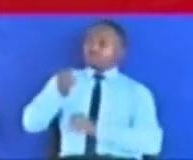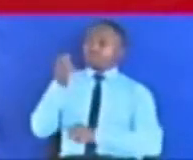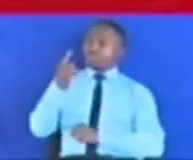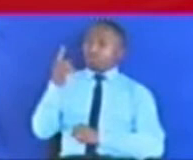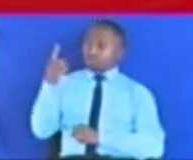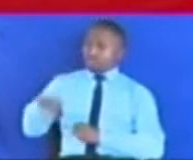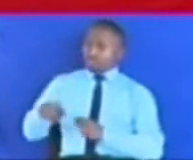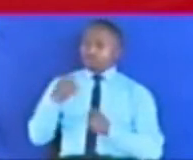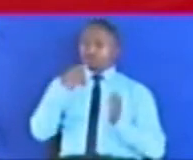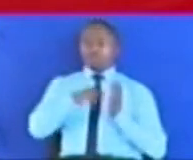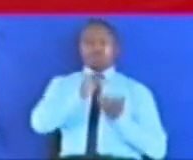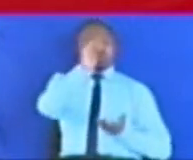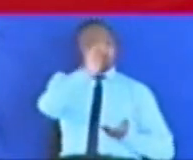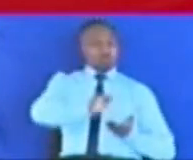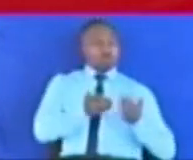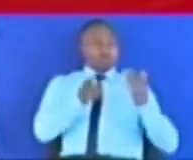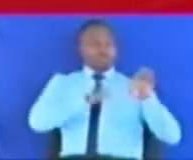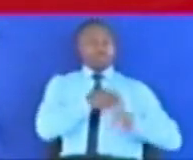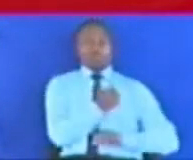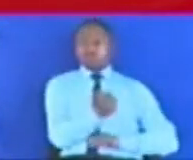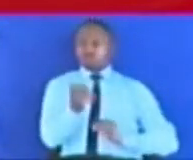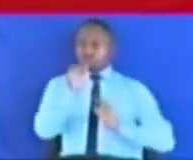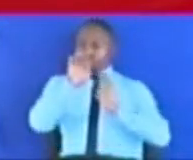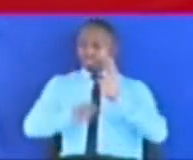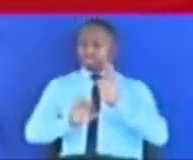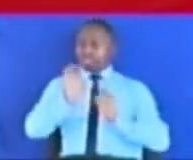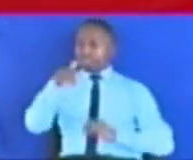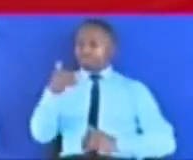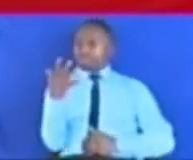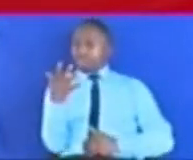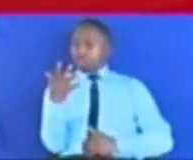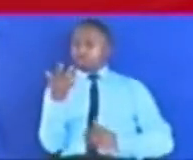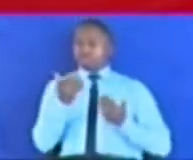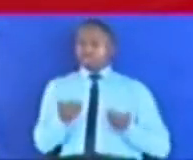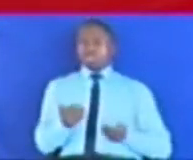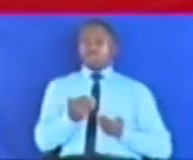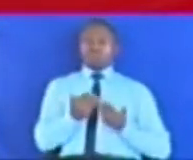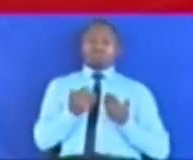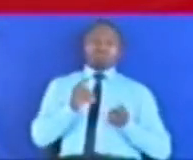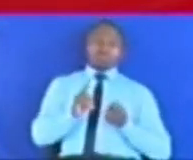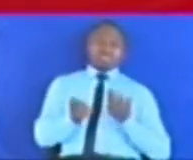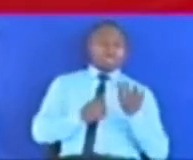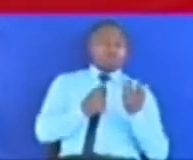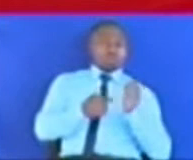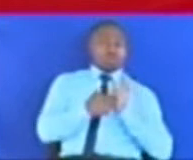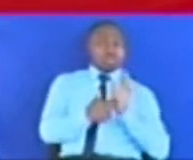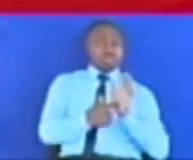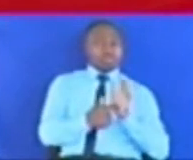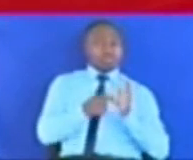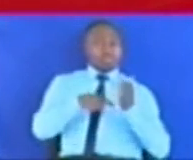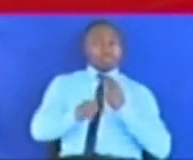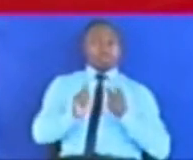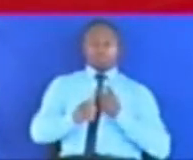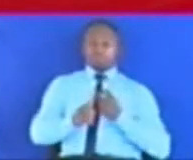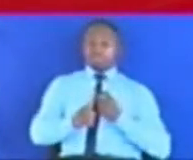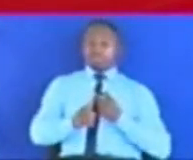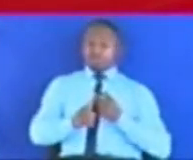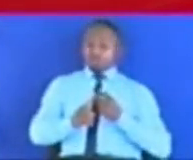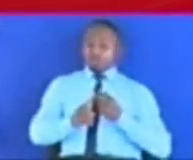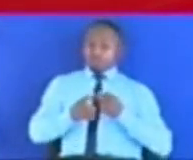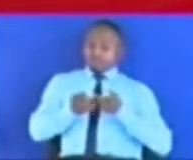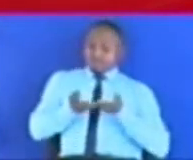mfano kupunguza vifo vya watoto chini ya miaka 5. Ambapo sasa hivi tunazungumza kwamba katika vizazi hai